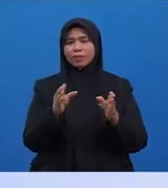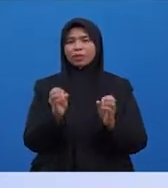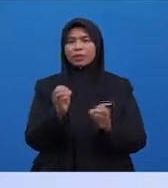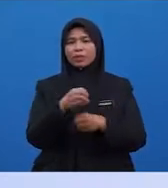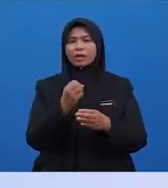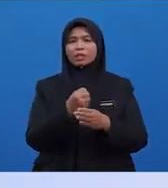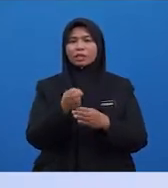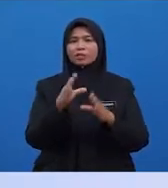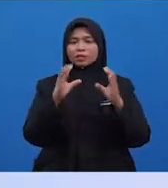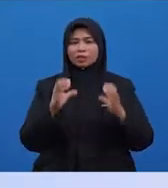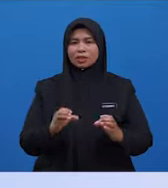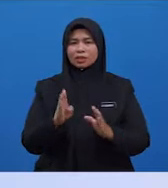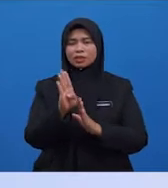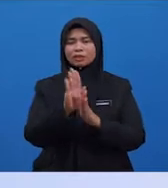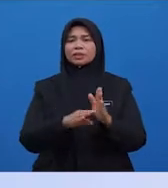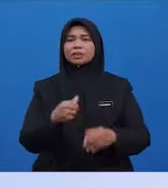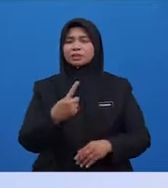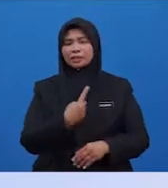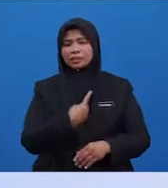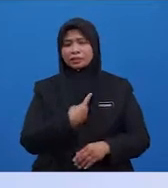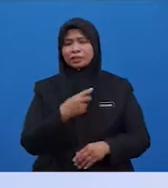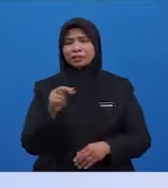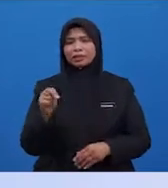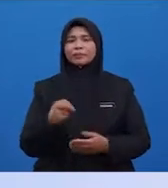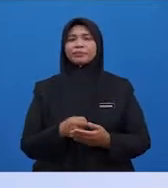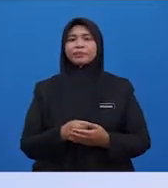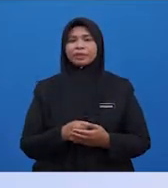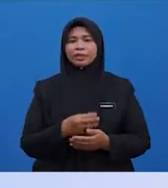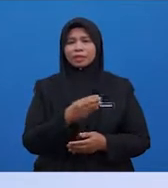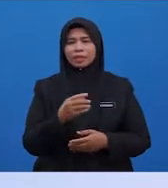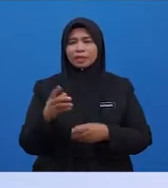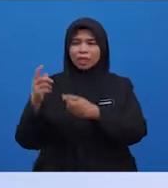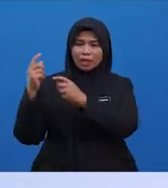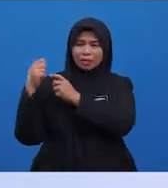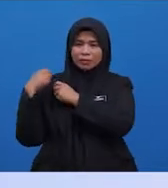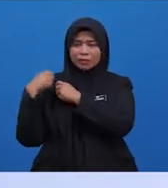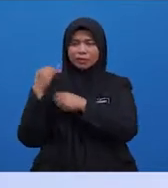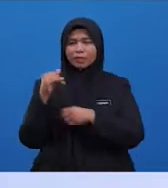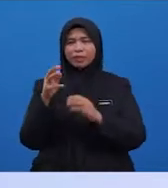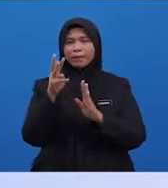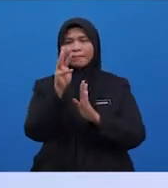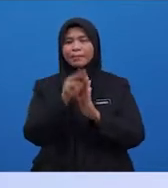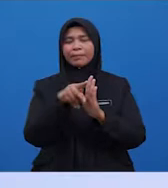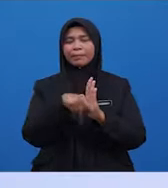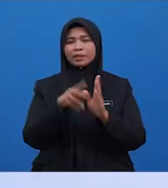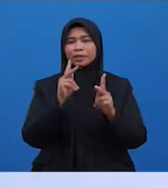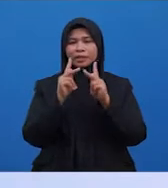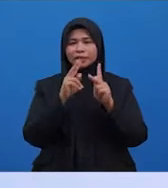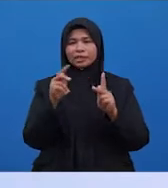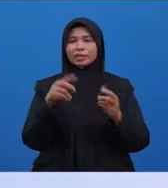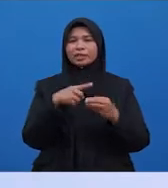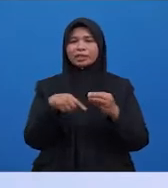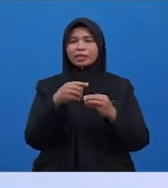organisasi atau secara bersendirian. Manakala, tanggungjawab pula